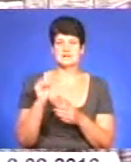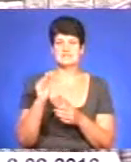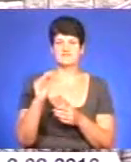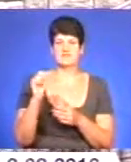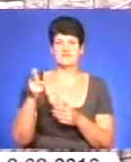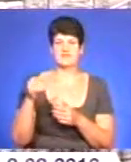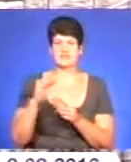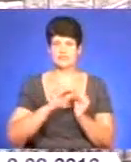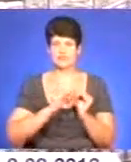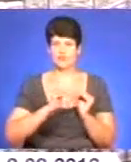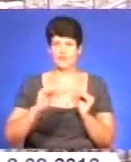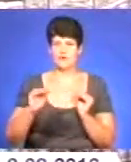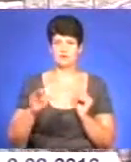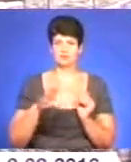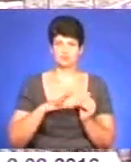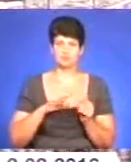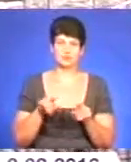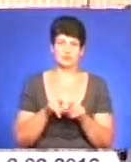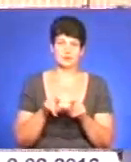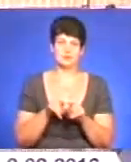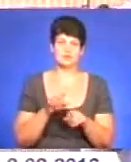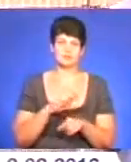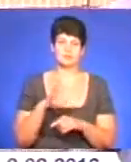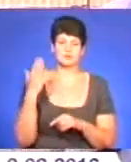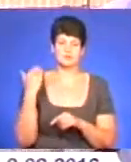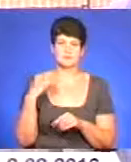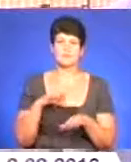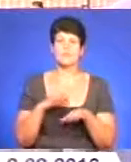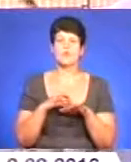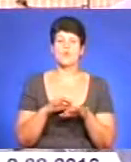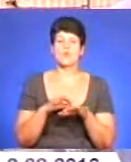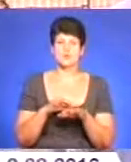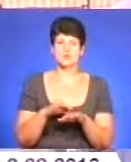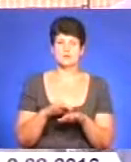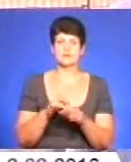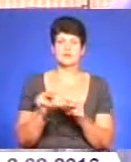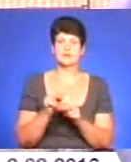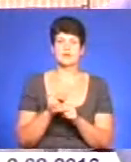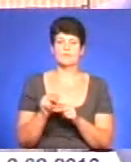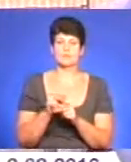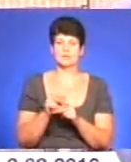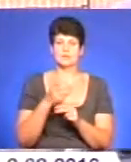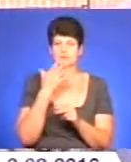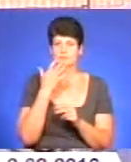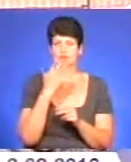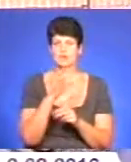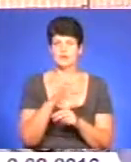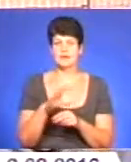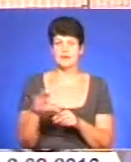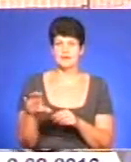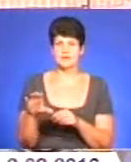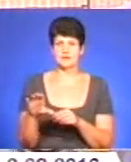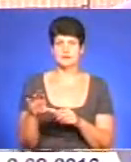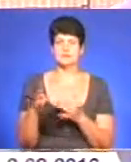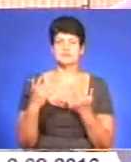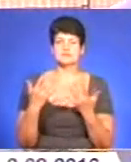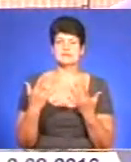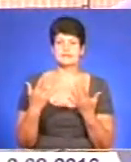проасфальтувати, довести те, як воно було, до того самого уровня. Проводимо ремонт теплової камери, оскільки